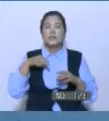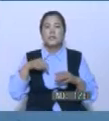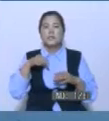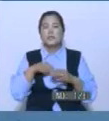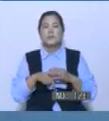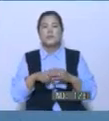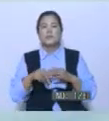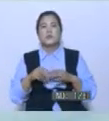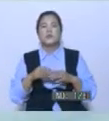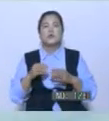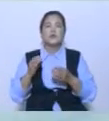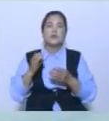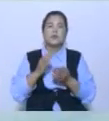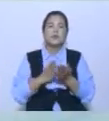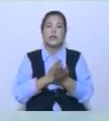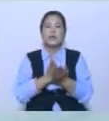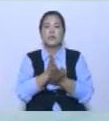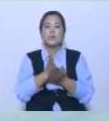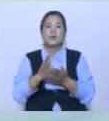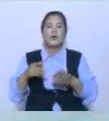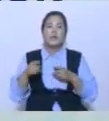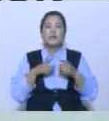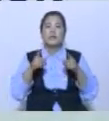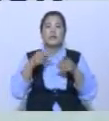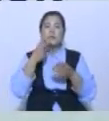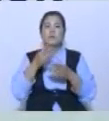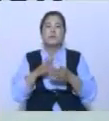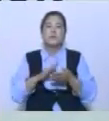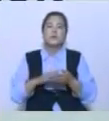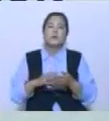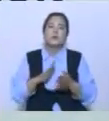басым бағыттарын талқылап бір-бірімізбен ақпарат алмасу.